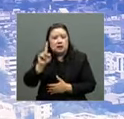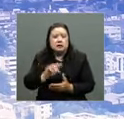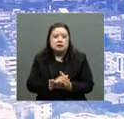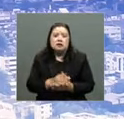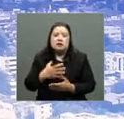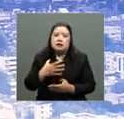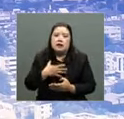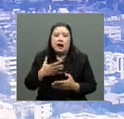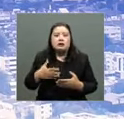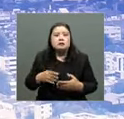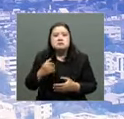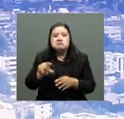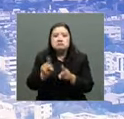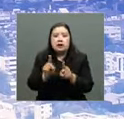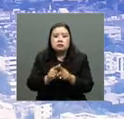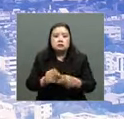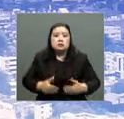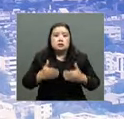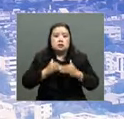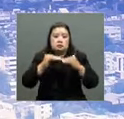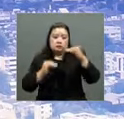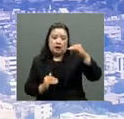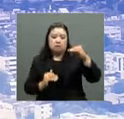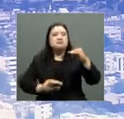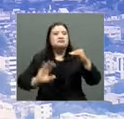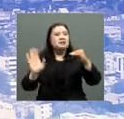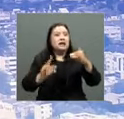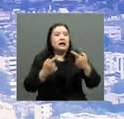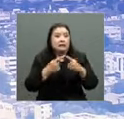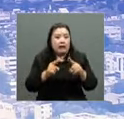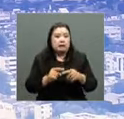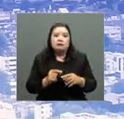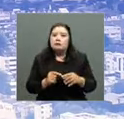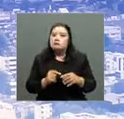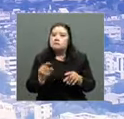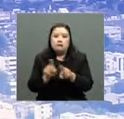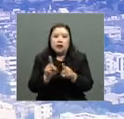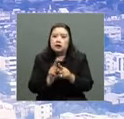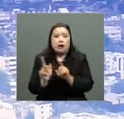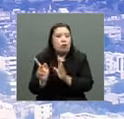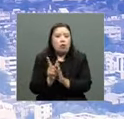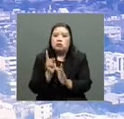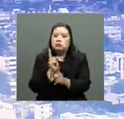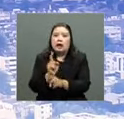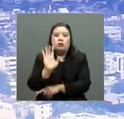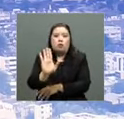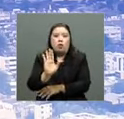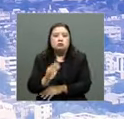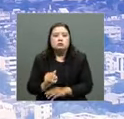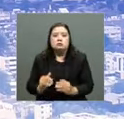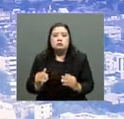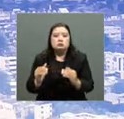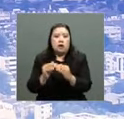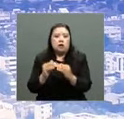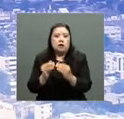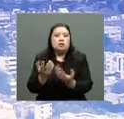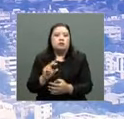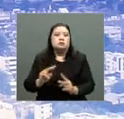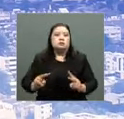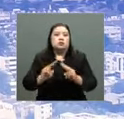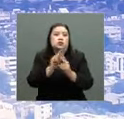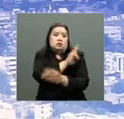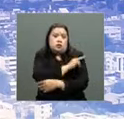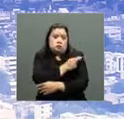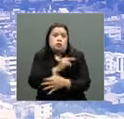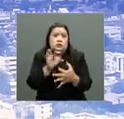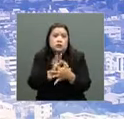ำให้เกิดความแตกต่างอะไรแต่เป็นตามมาตรฐานของทางกระทรวงสาธารณสุขหรือด้านสุขภาพนี่เองพูด